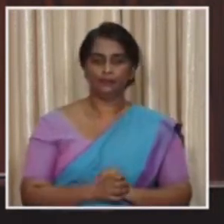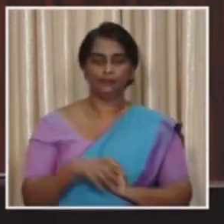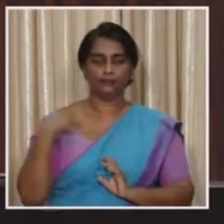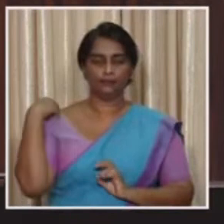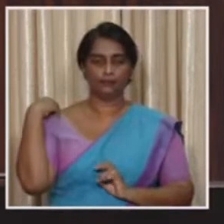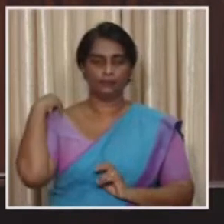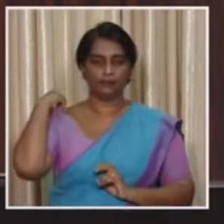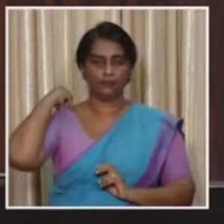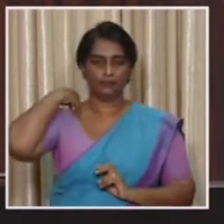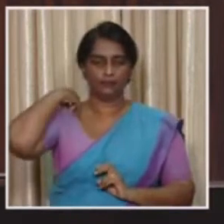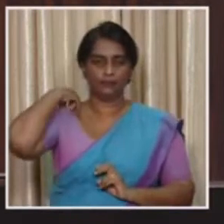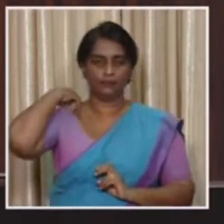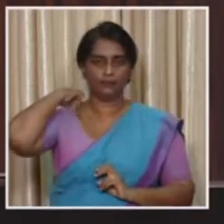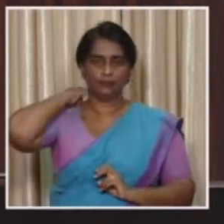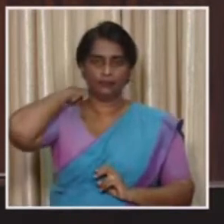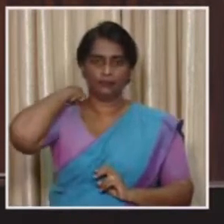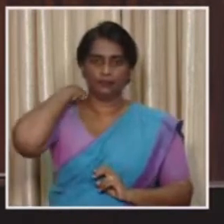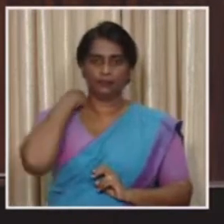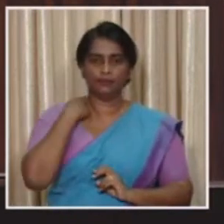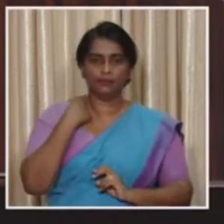ගරු කතානායකතුමා